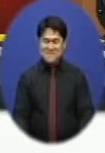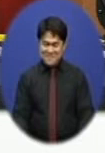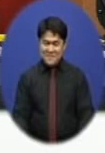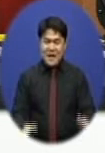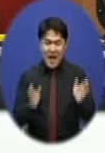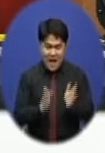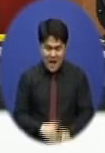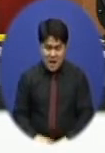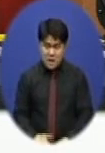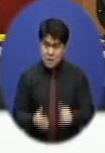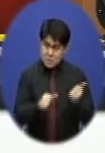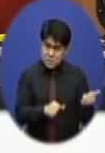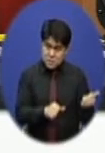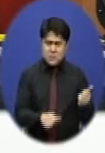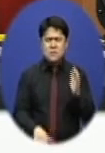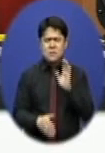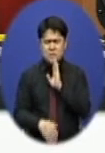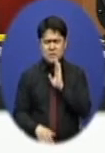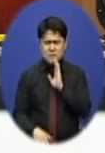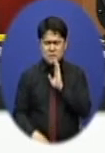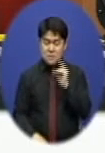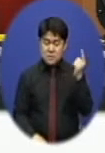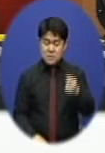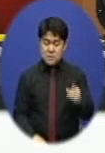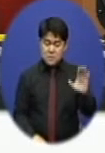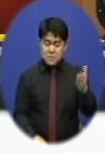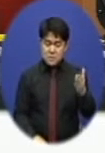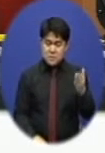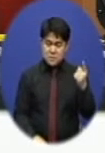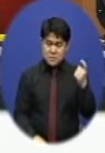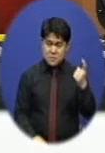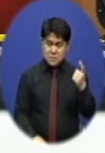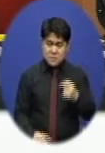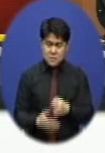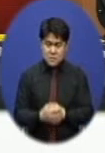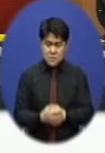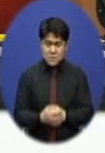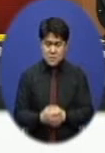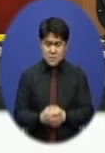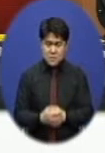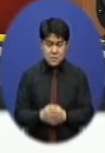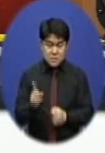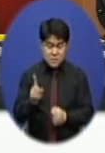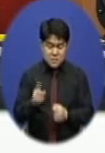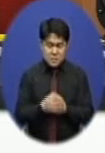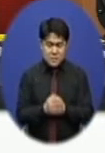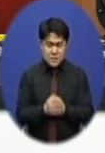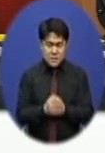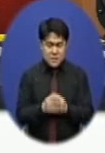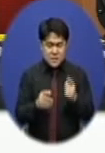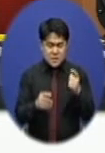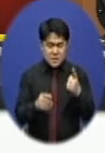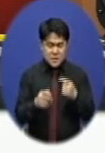아니 그런데 돌아가셨다고요? 네. 저 1911년 17일 날이 기일인데 네. 내일 제가 어딜 가기